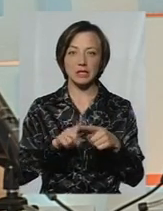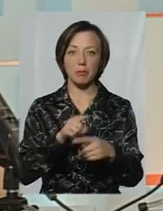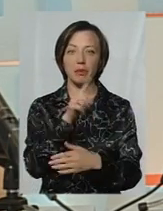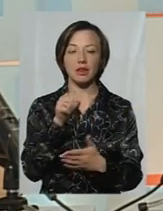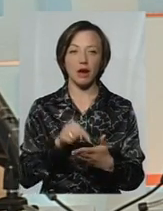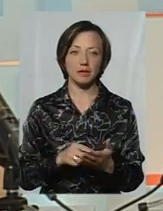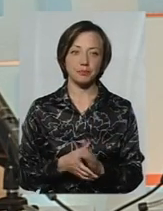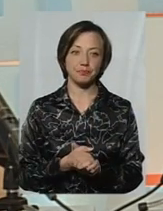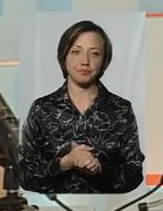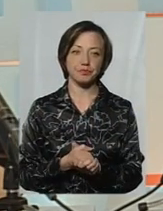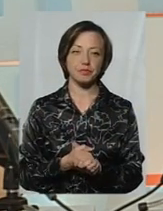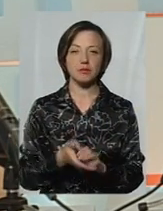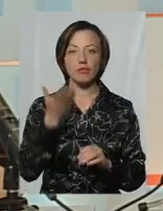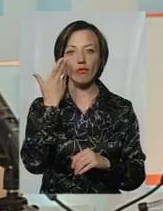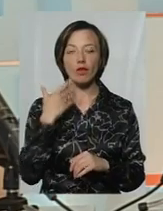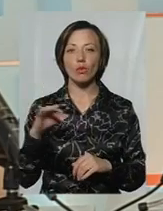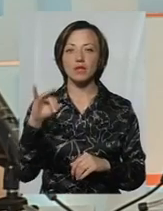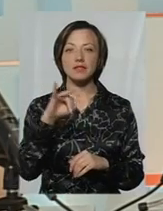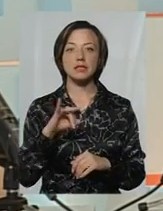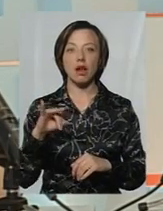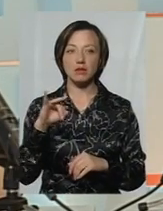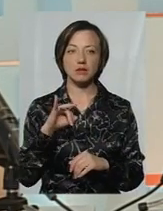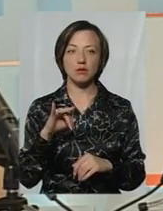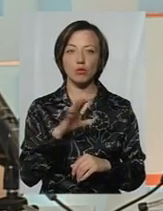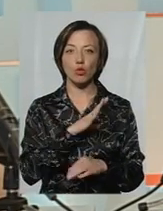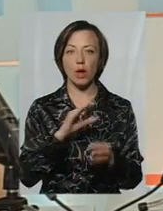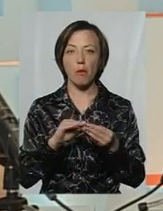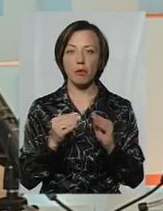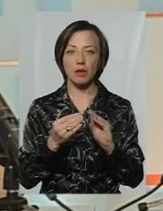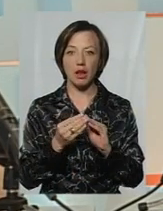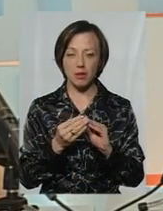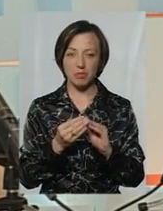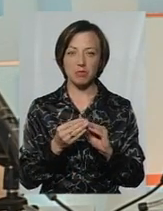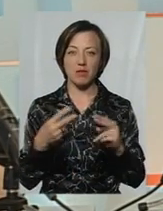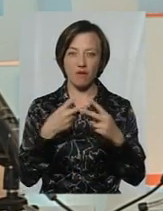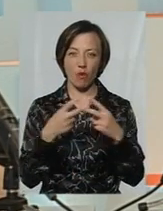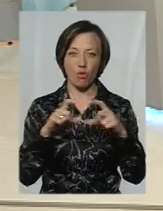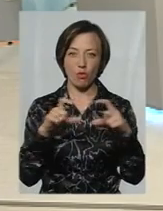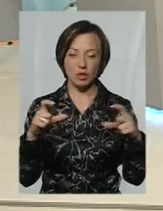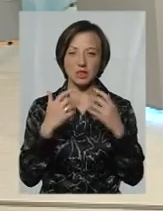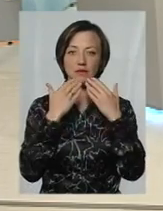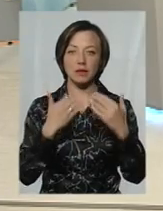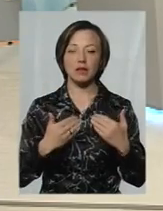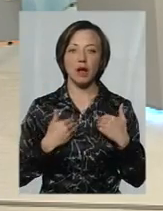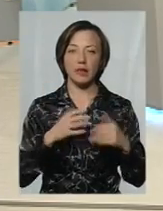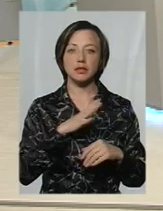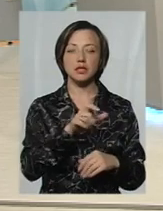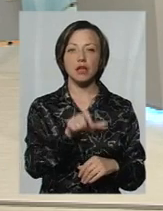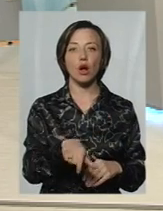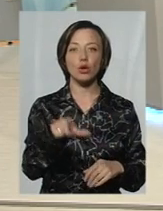питань. Зокрема, коли в Ізяславі от були проблеми в замковій колонії, до нас зверталися